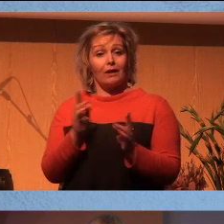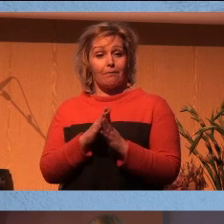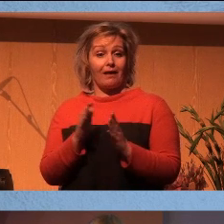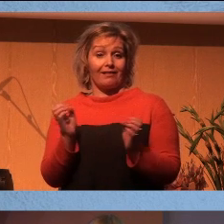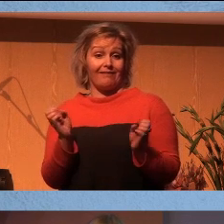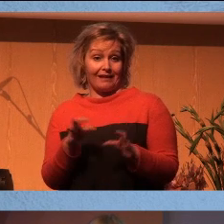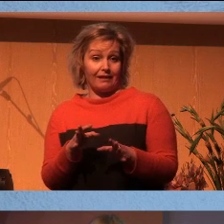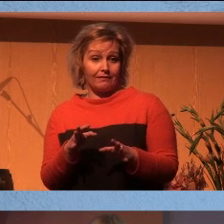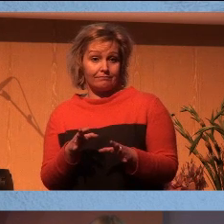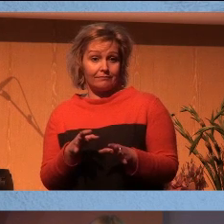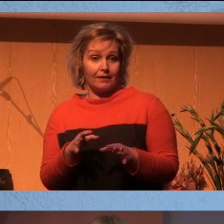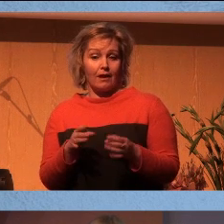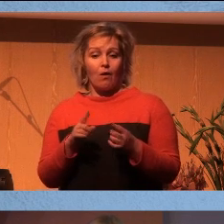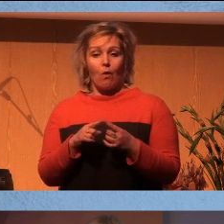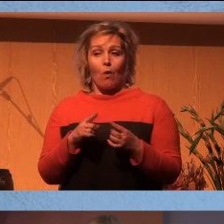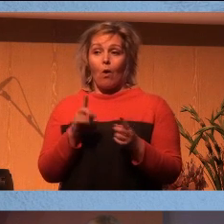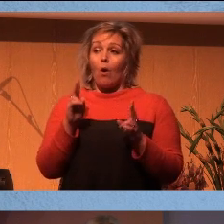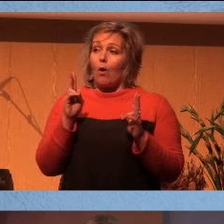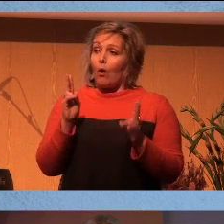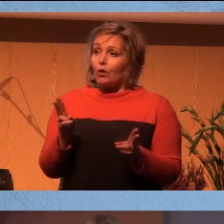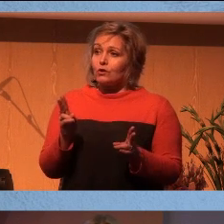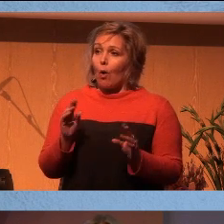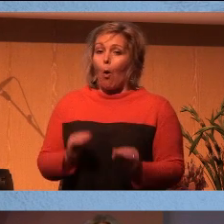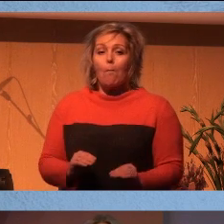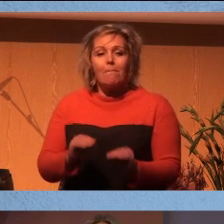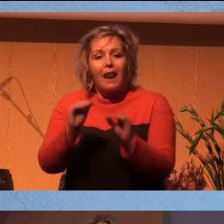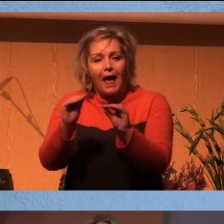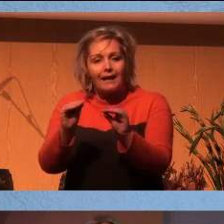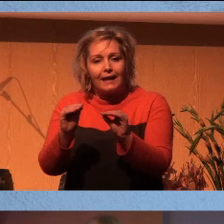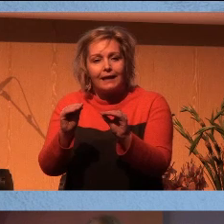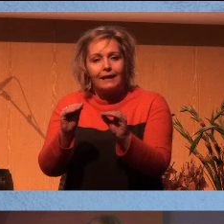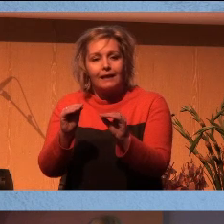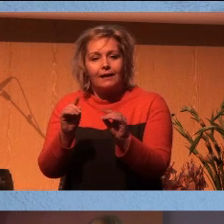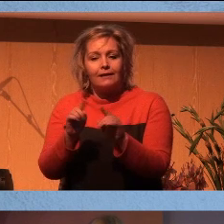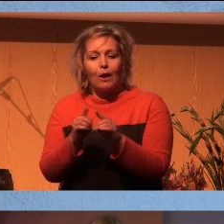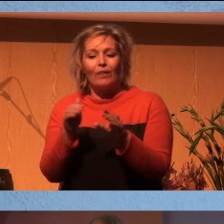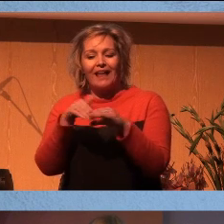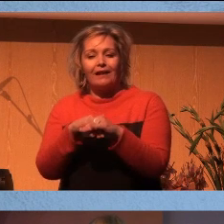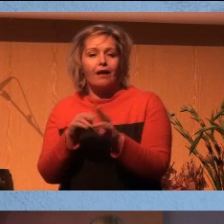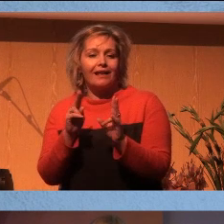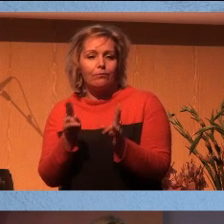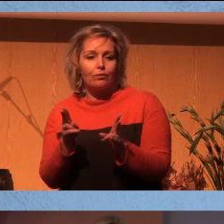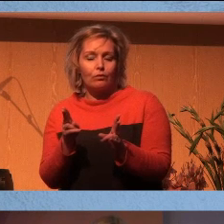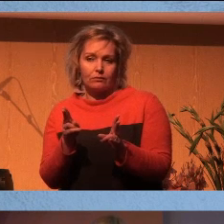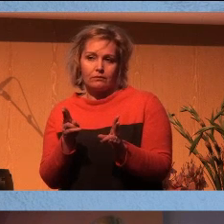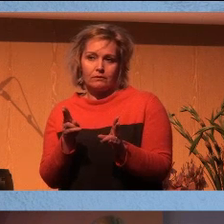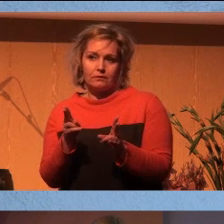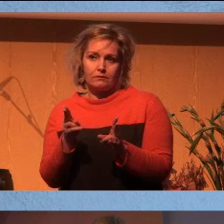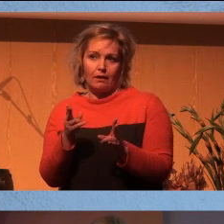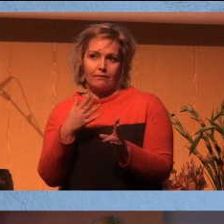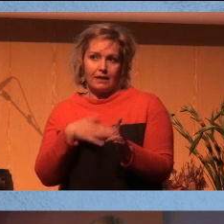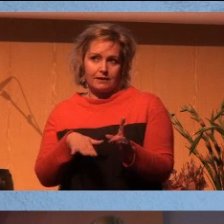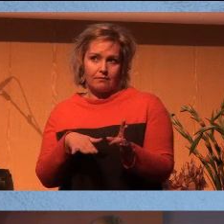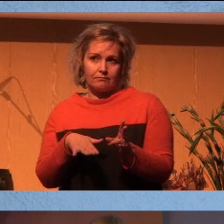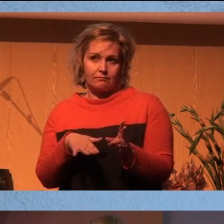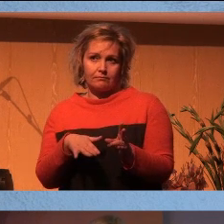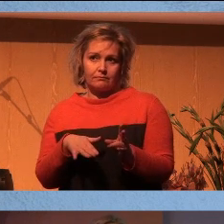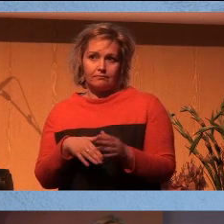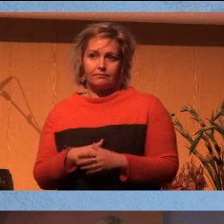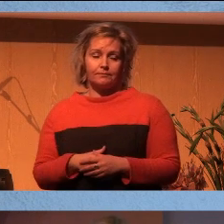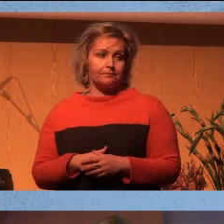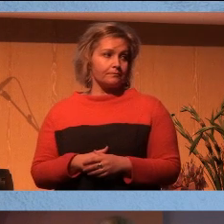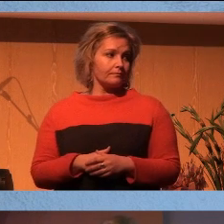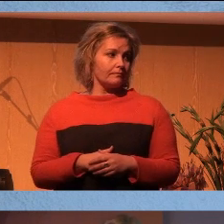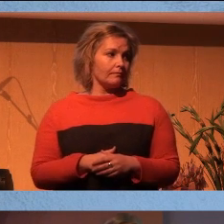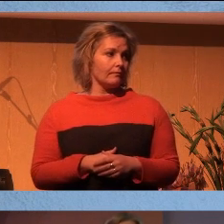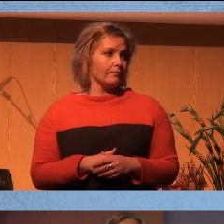helsetjenesten. Og ikke minst opplæring i det å innhente, vurdere og ta i bruk helseinformasjon. Og